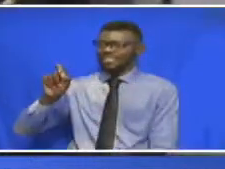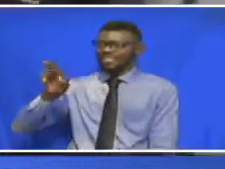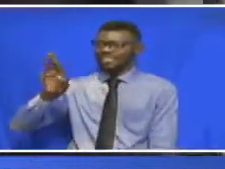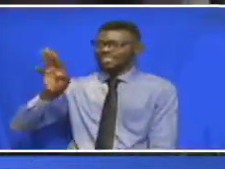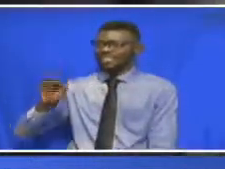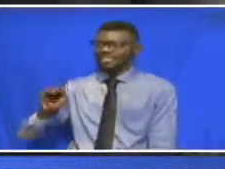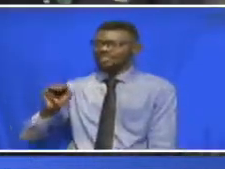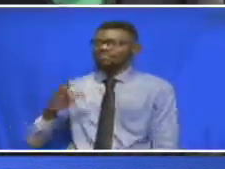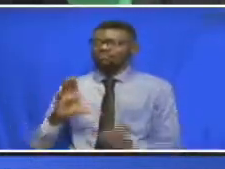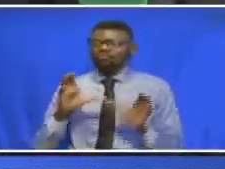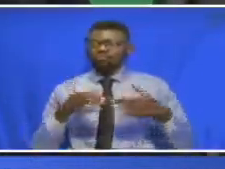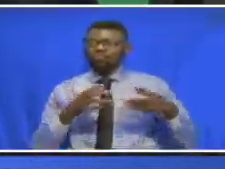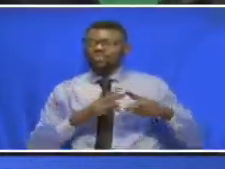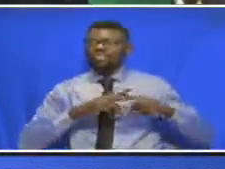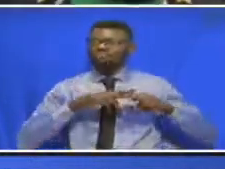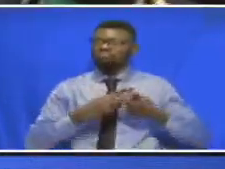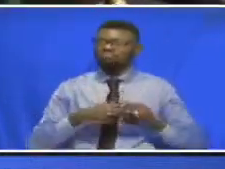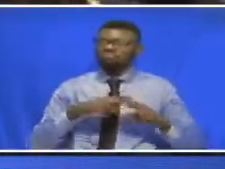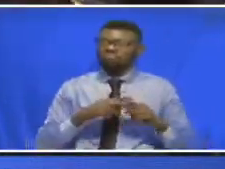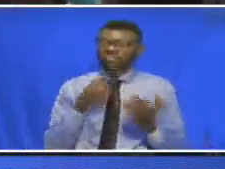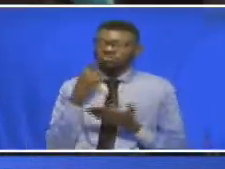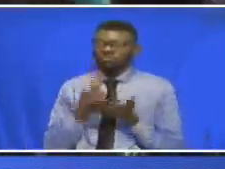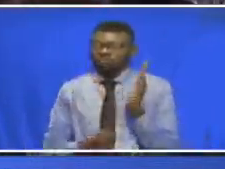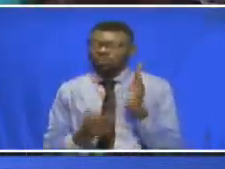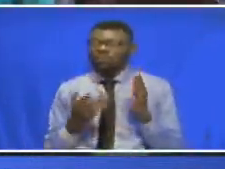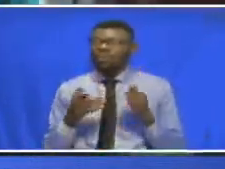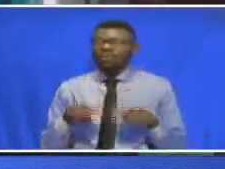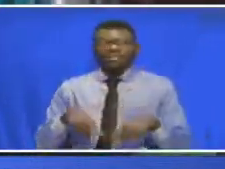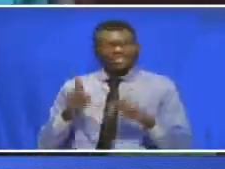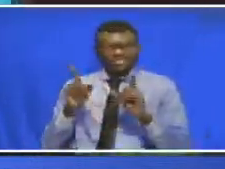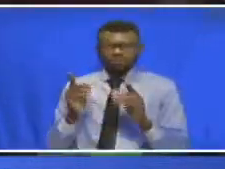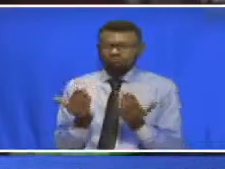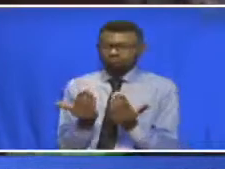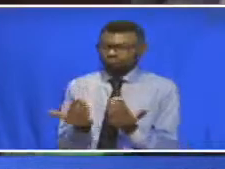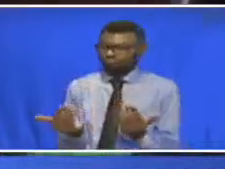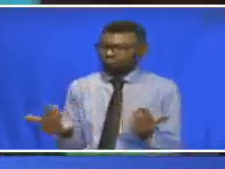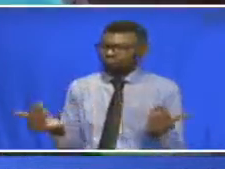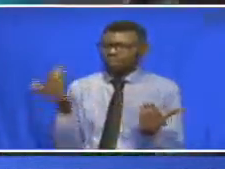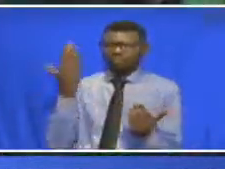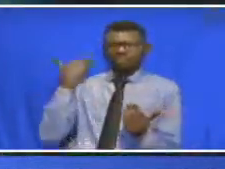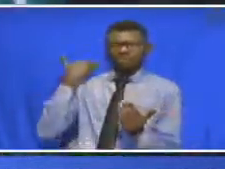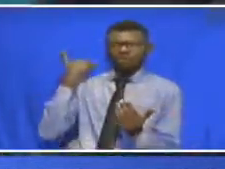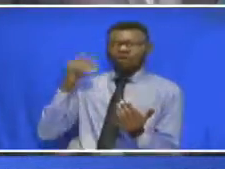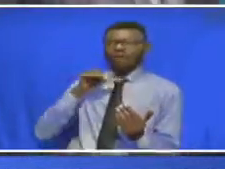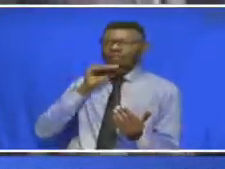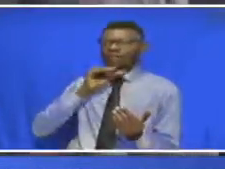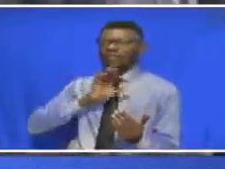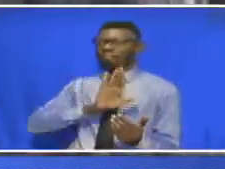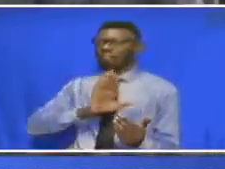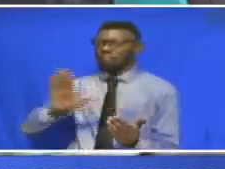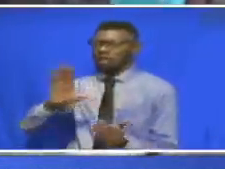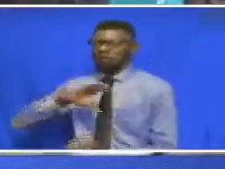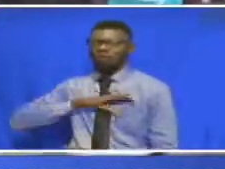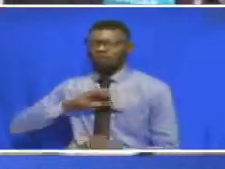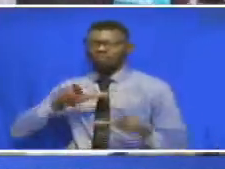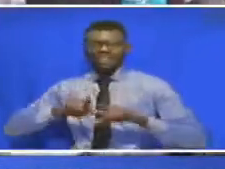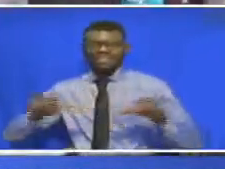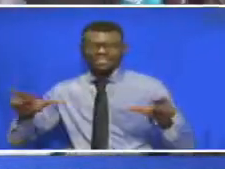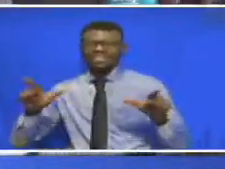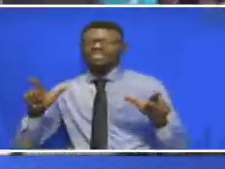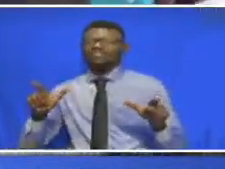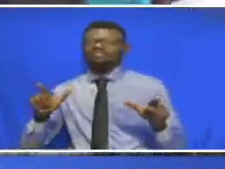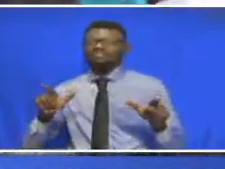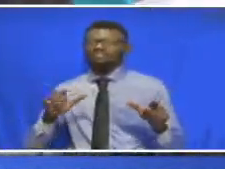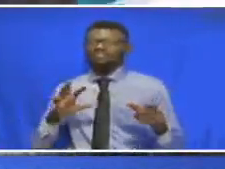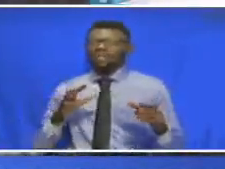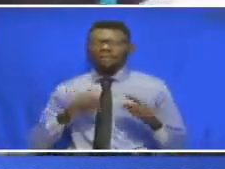hao wanasema wao ni watoto wa waliokuwa wafanyakazi wa mlowezi wa kizungu aliyekuwa akimiliki ardhi hiyo ambayo imenyakuliwa